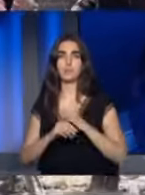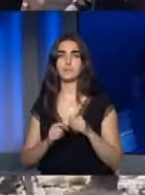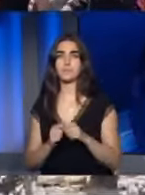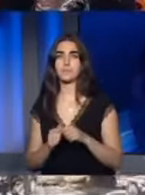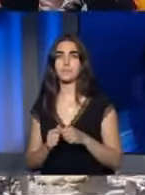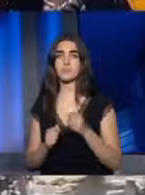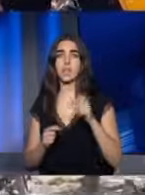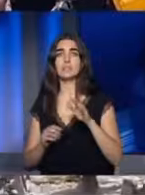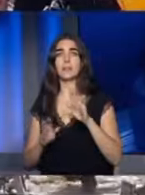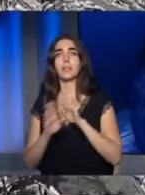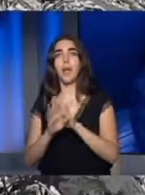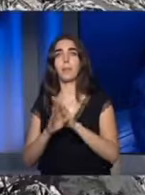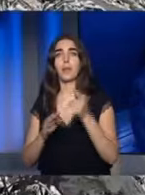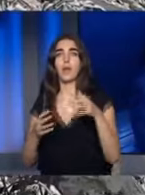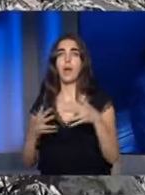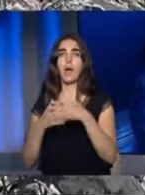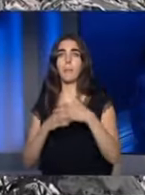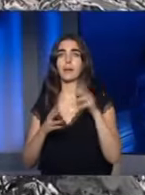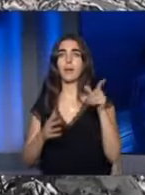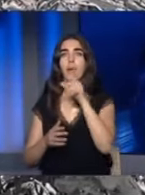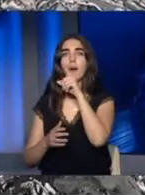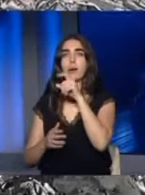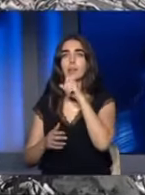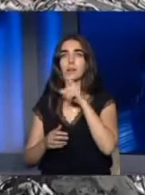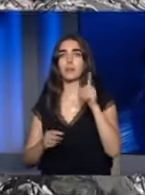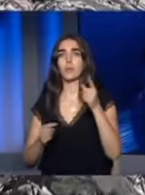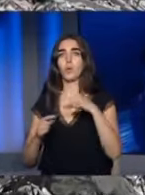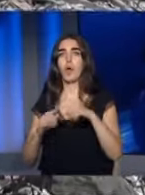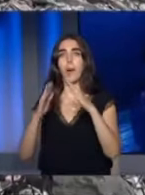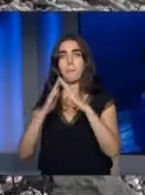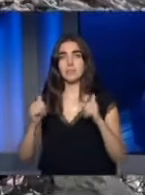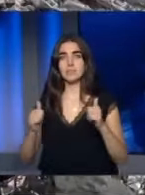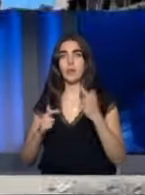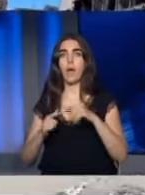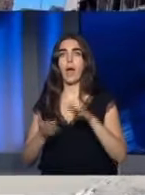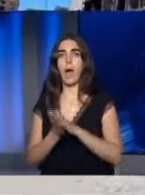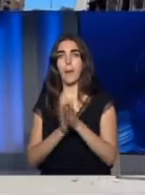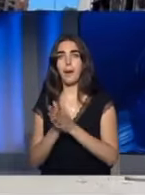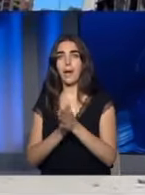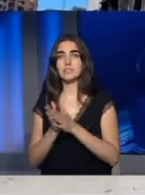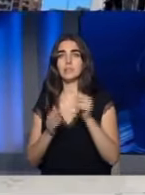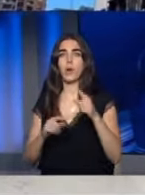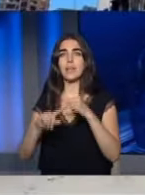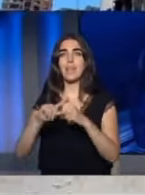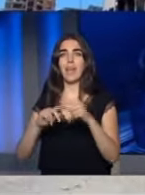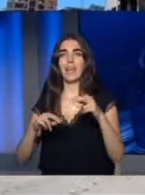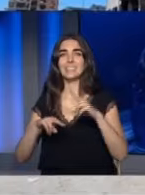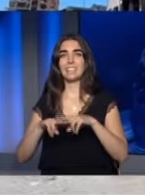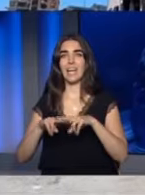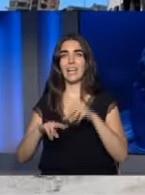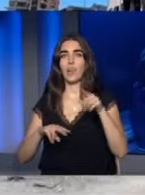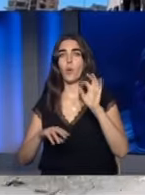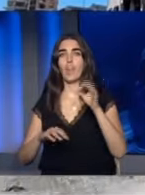الاسرائيلي في الايام الماضيه وتزامن ذلك مع دعوه الولايات المتحده وقطر ومصر